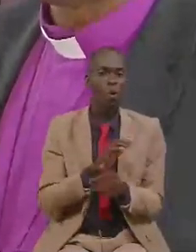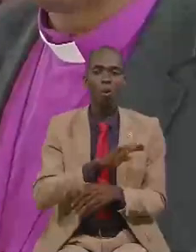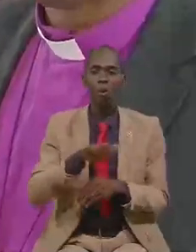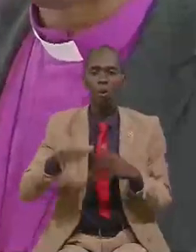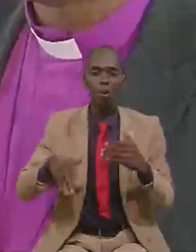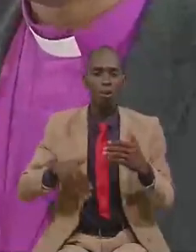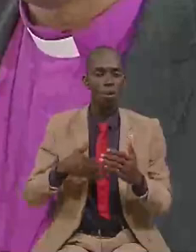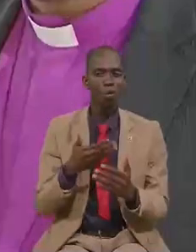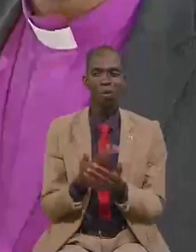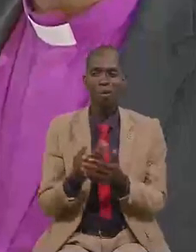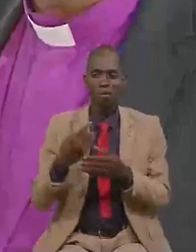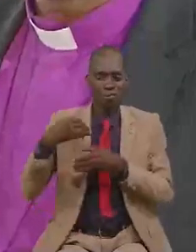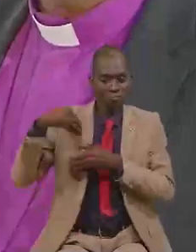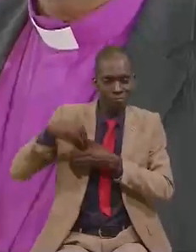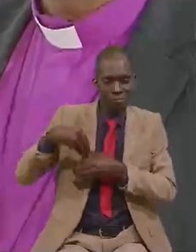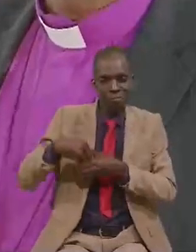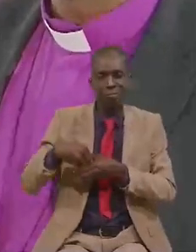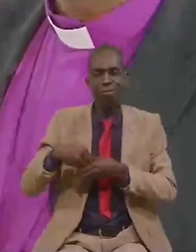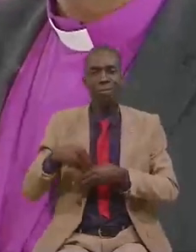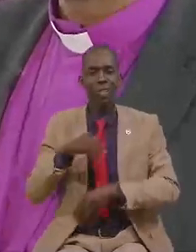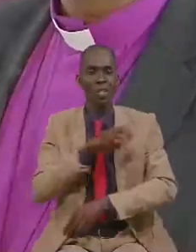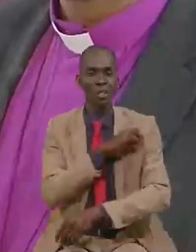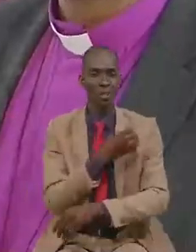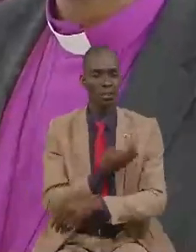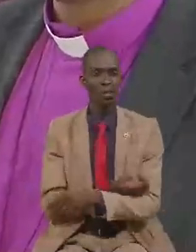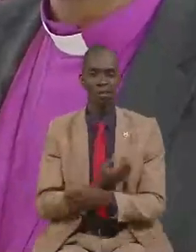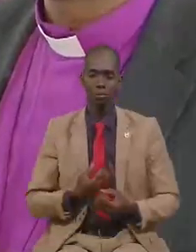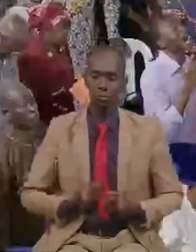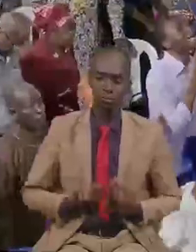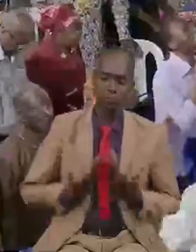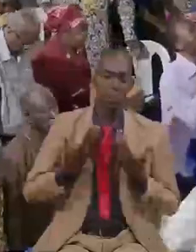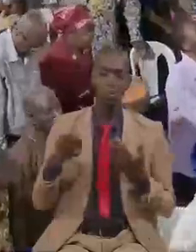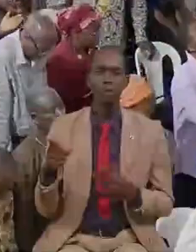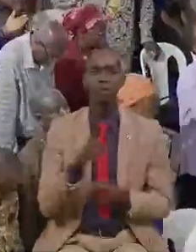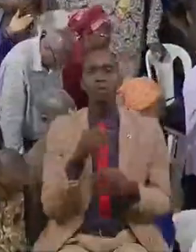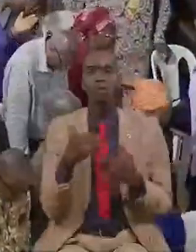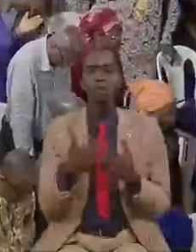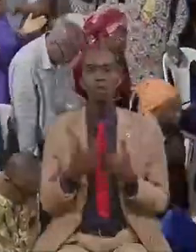avec l'énergie intérieure que tu as.